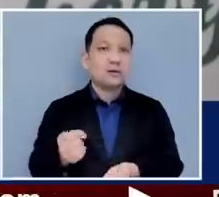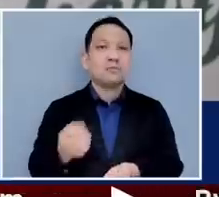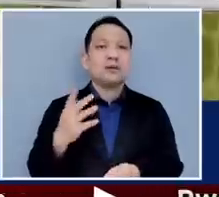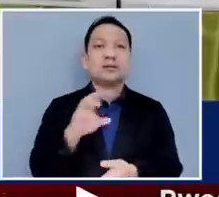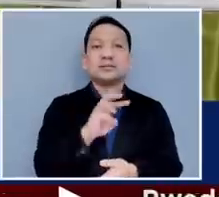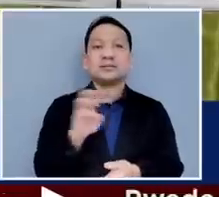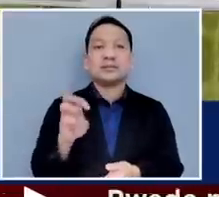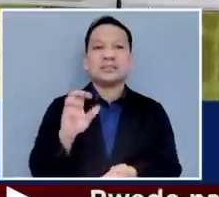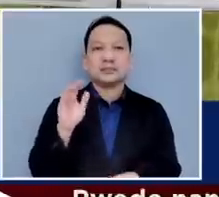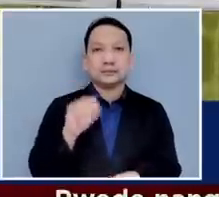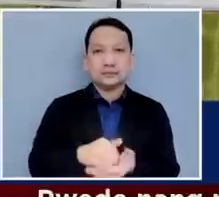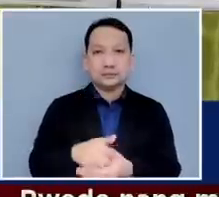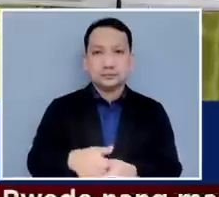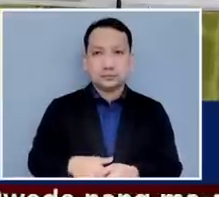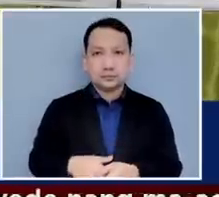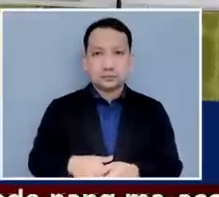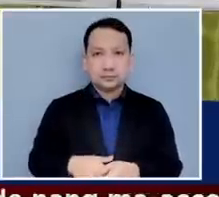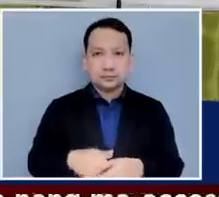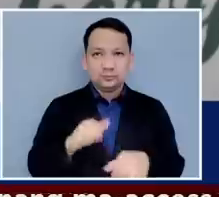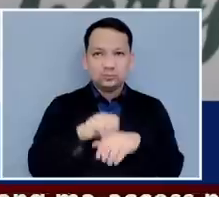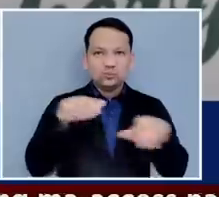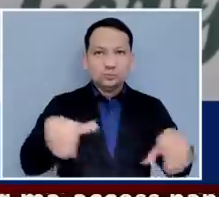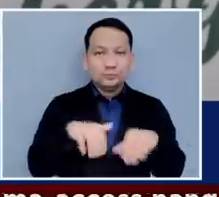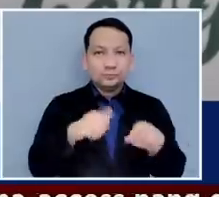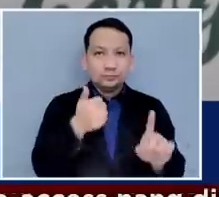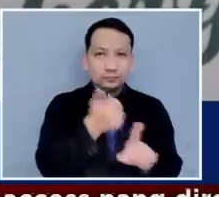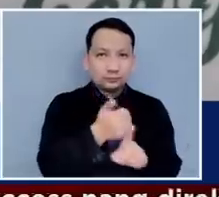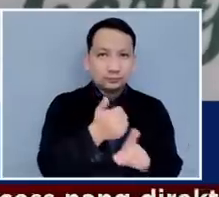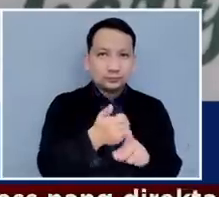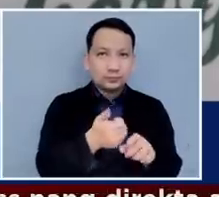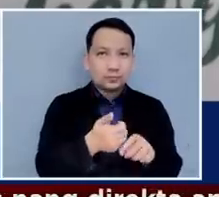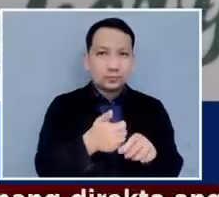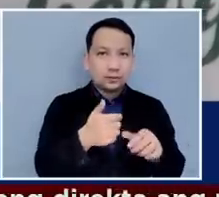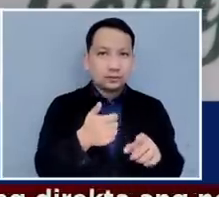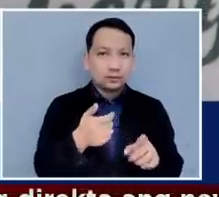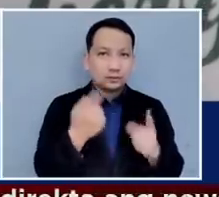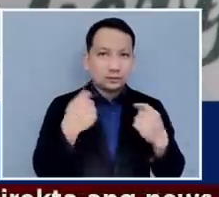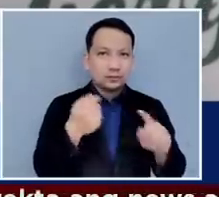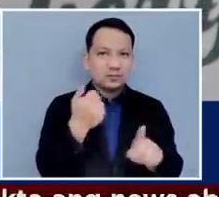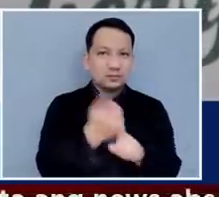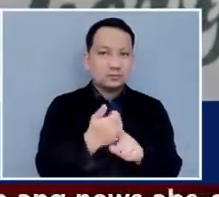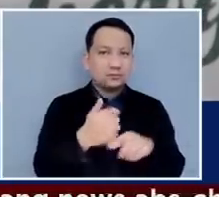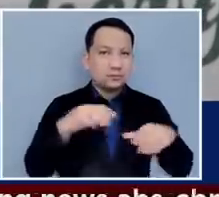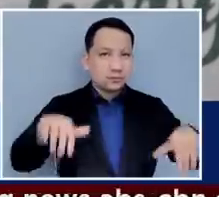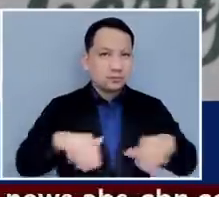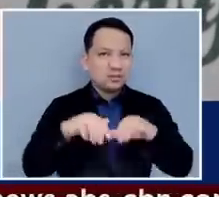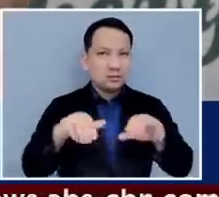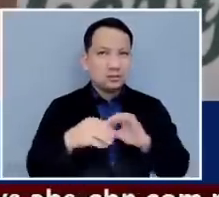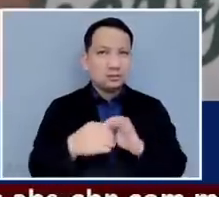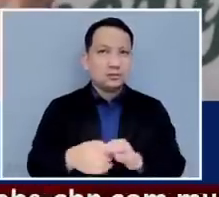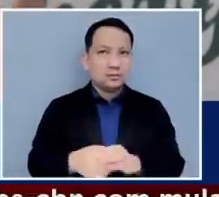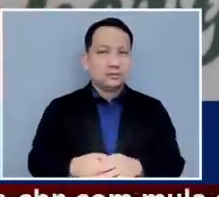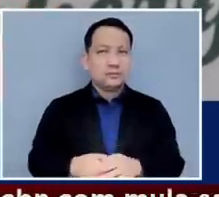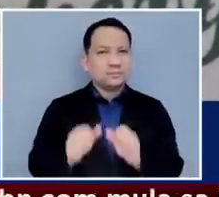600,000. Yun. Yung mga workers niyan, pipiliti nilang magtrabaho. Non-stop daw ito po. Parang slave labor.